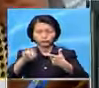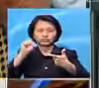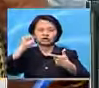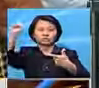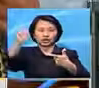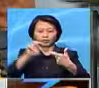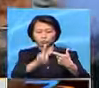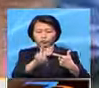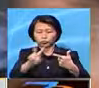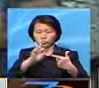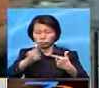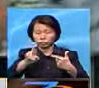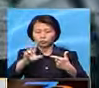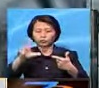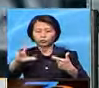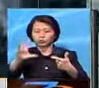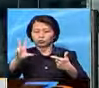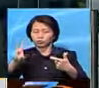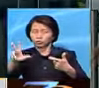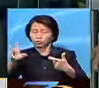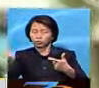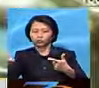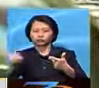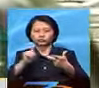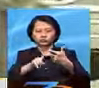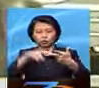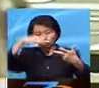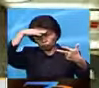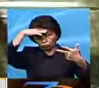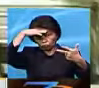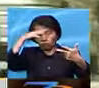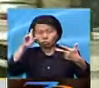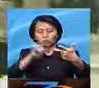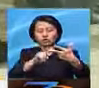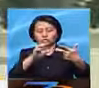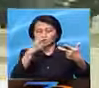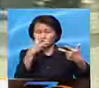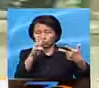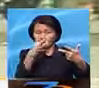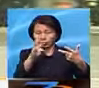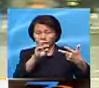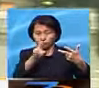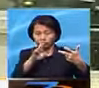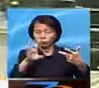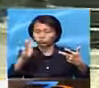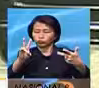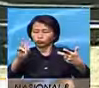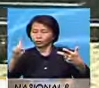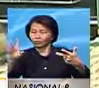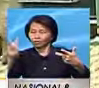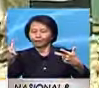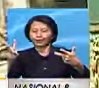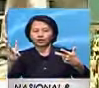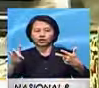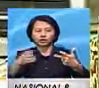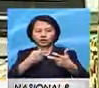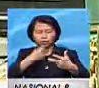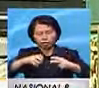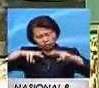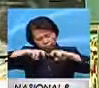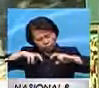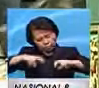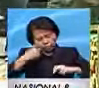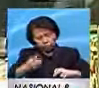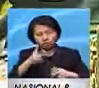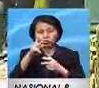Sabah 22331 kes dan Johor ketiga 16,718 kes hasil kajian